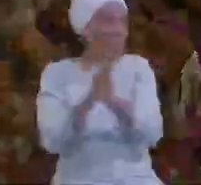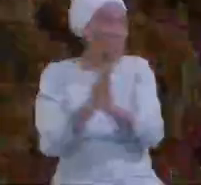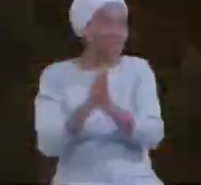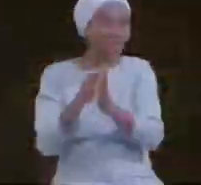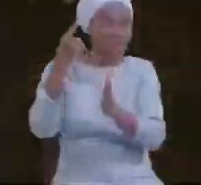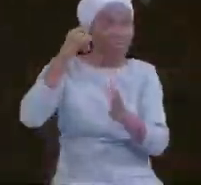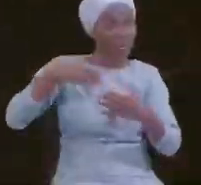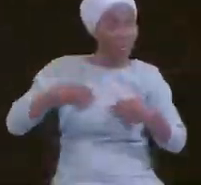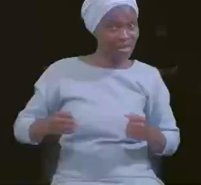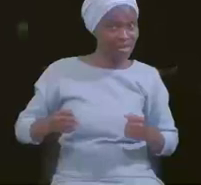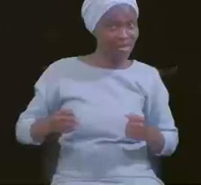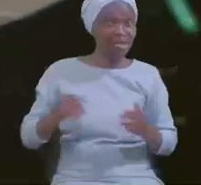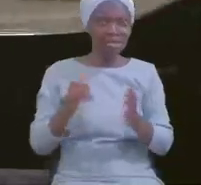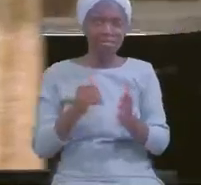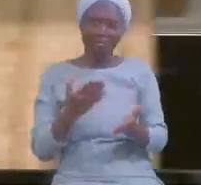guérison,